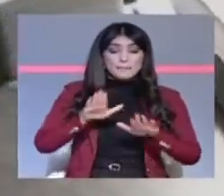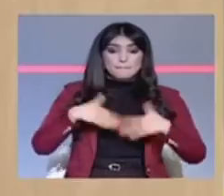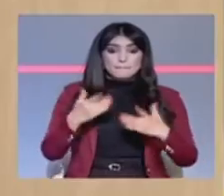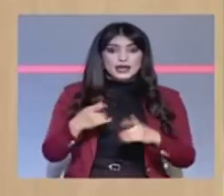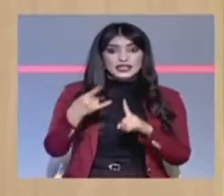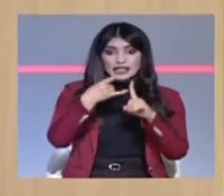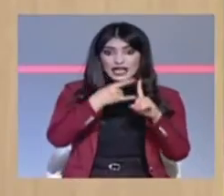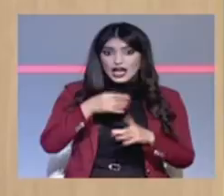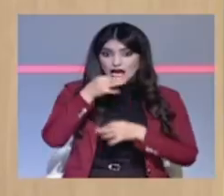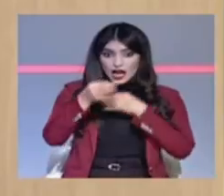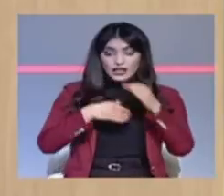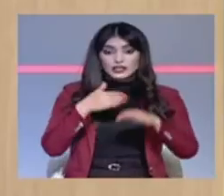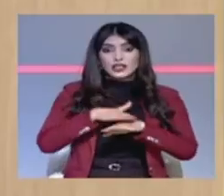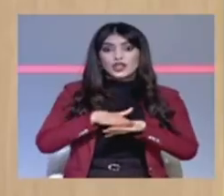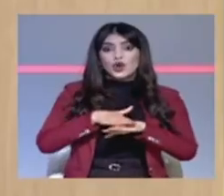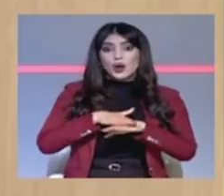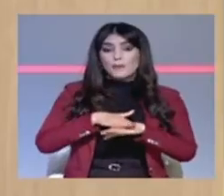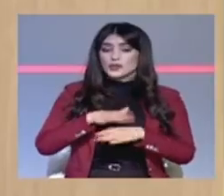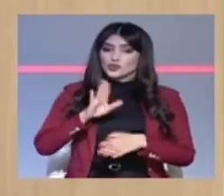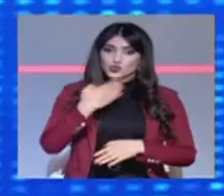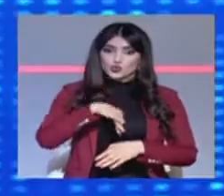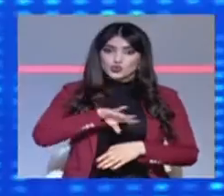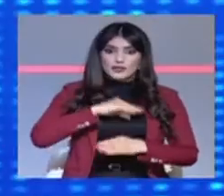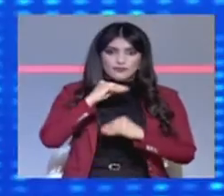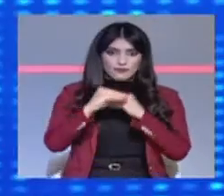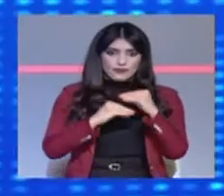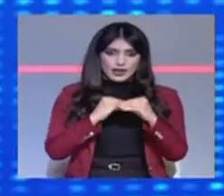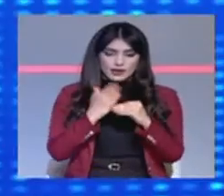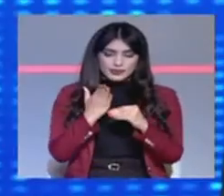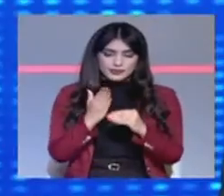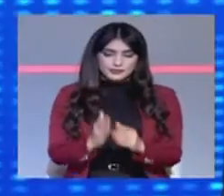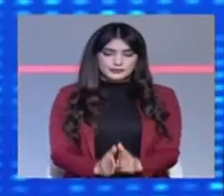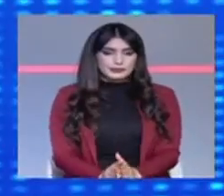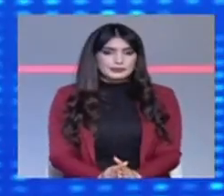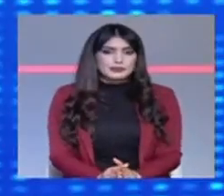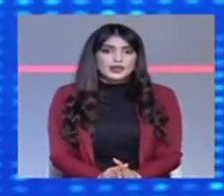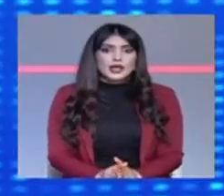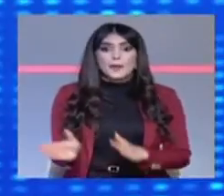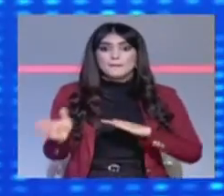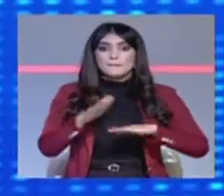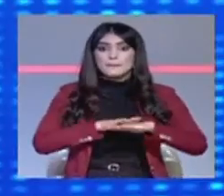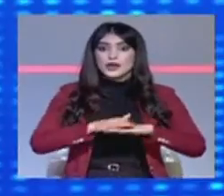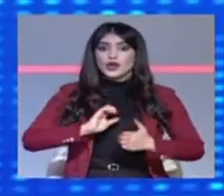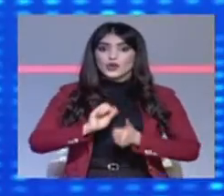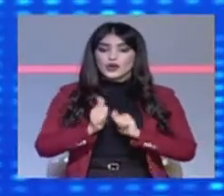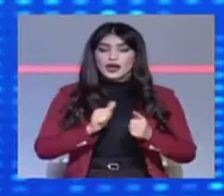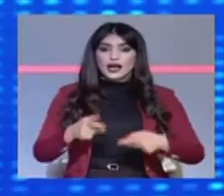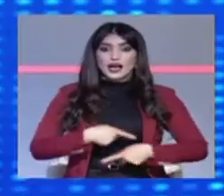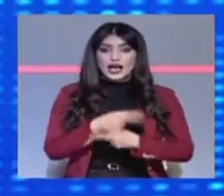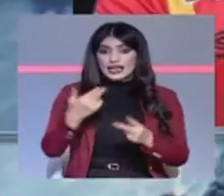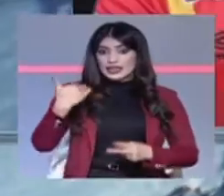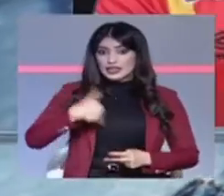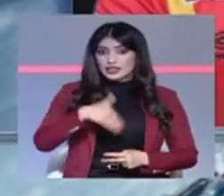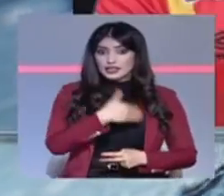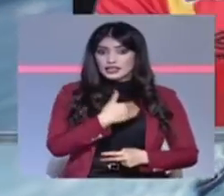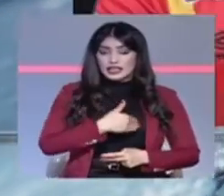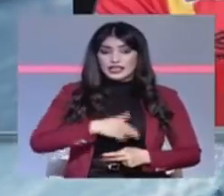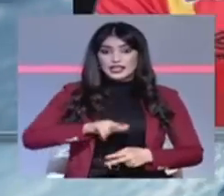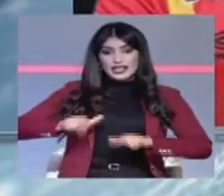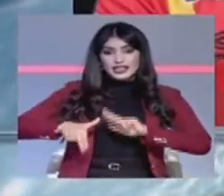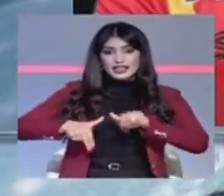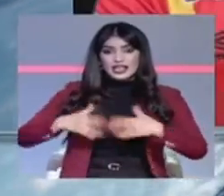مع قاده العالم عبر الفيديو في اخبار الرياضه على الترجي الرياضي التونسي التعاقد مع